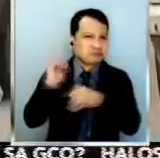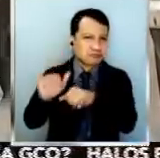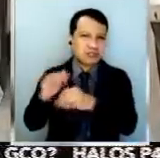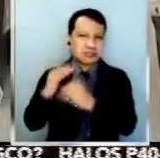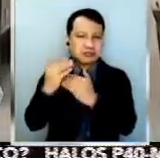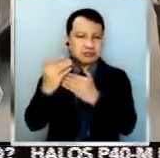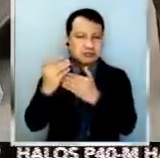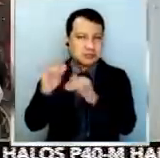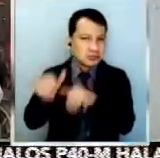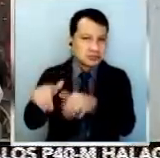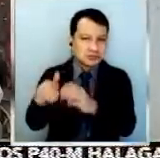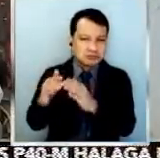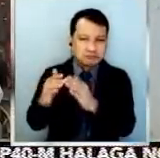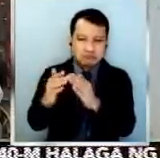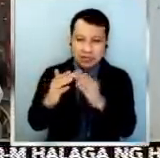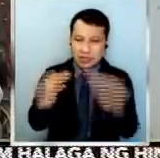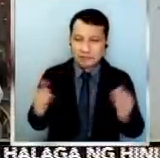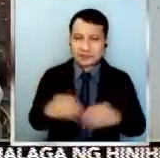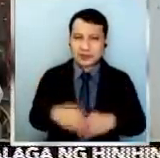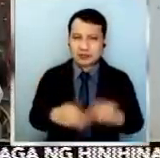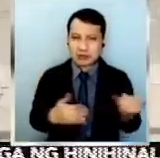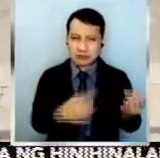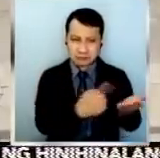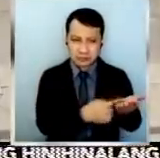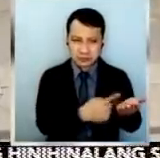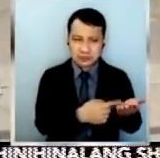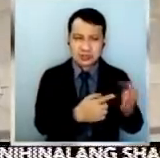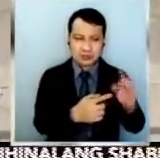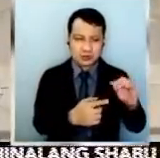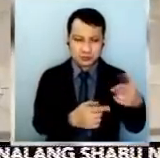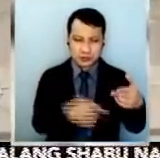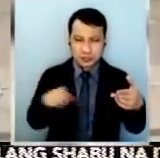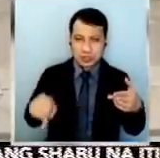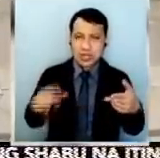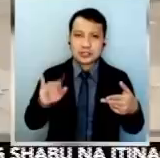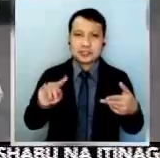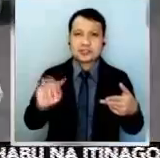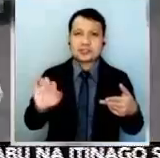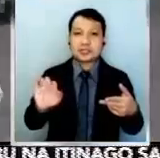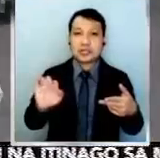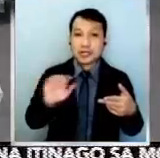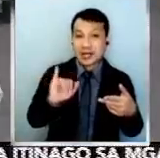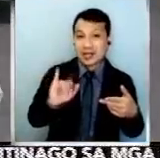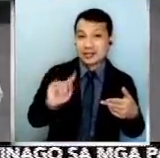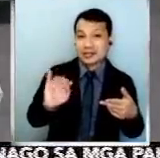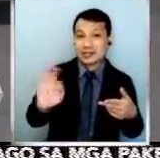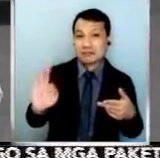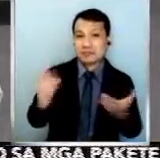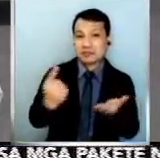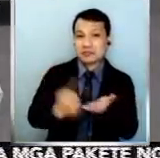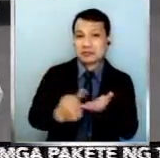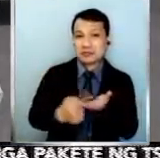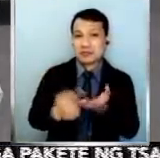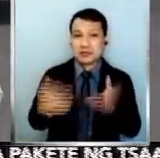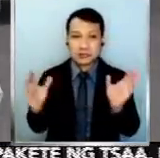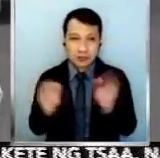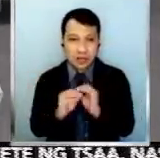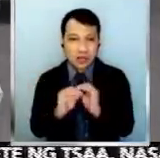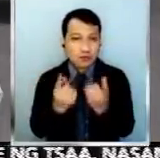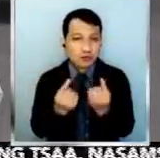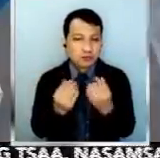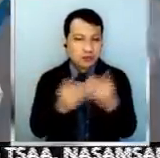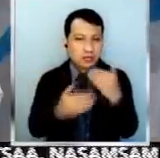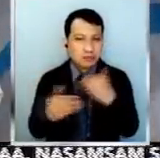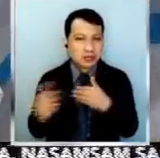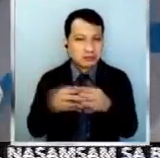ng IATF kung ano ang gagawin matapos ang September 7. Pero sa kanilang projection, kahit magtagal ang mga community quarantine